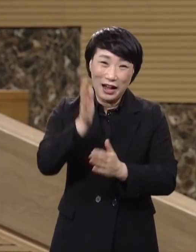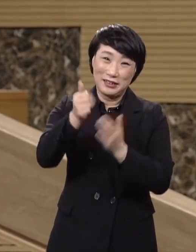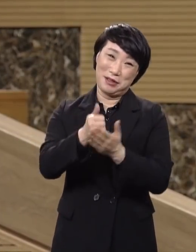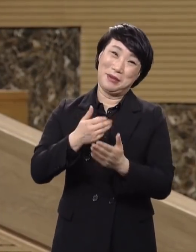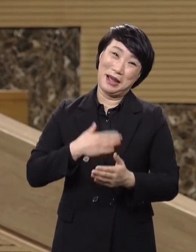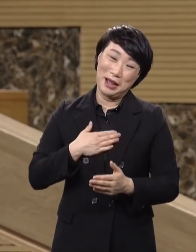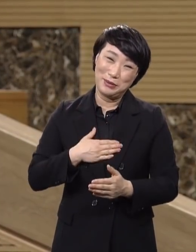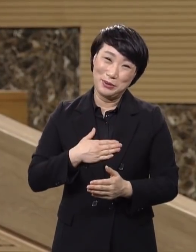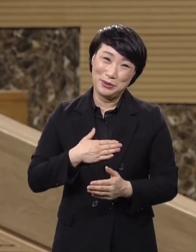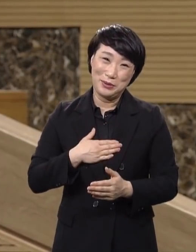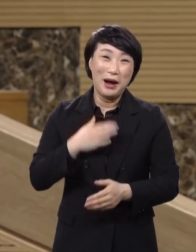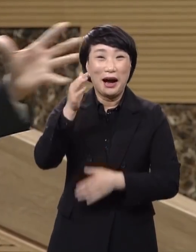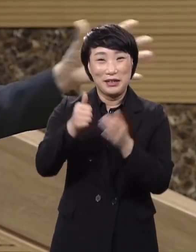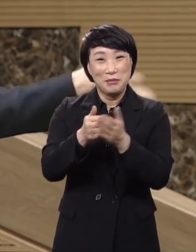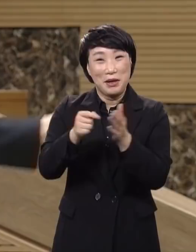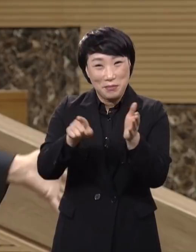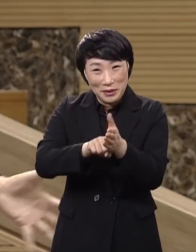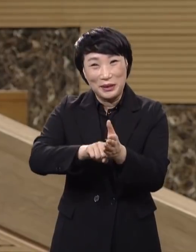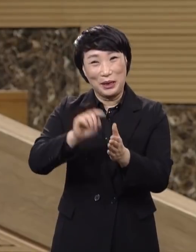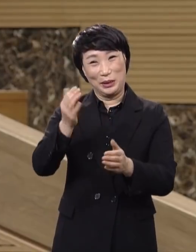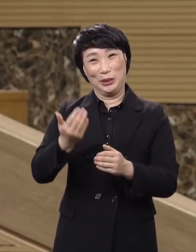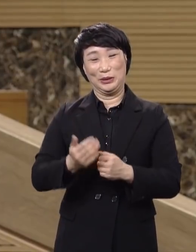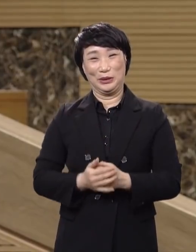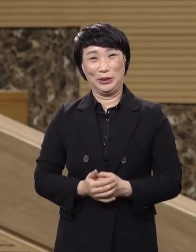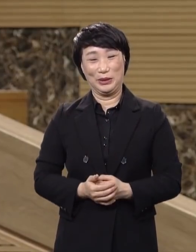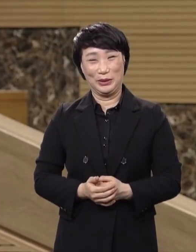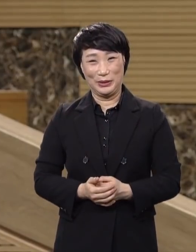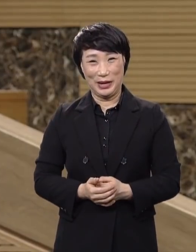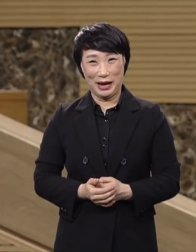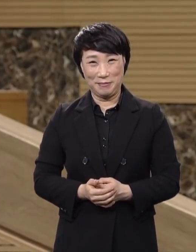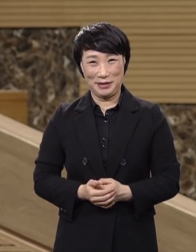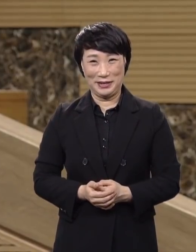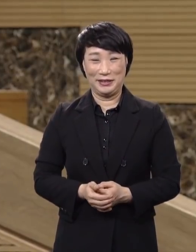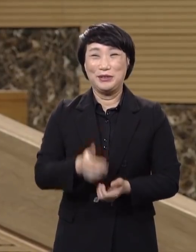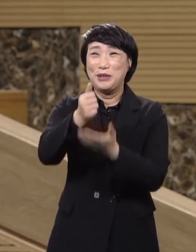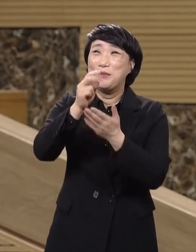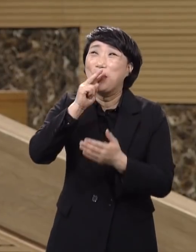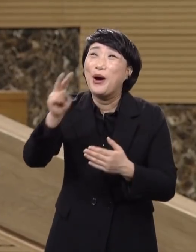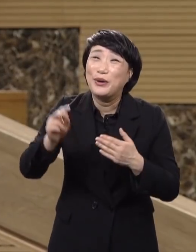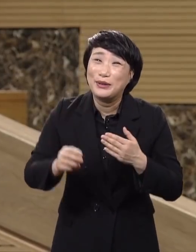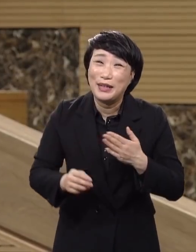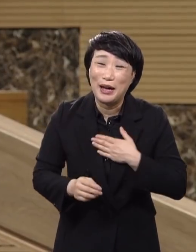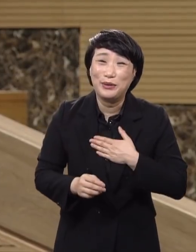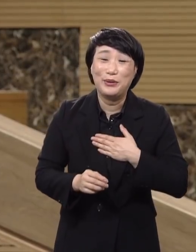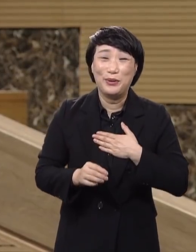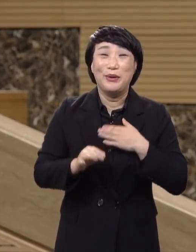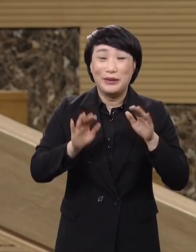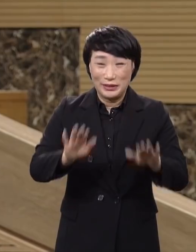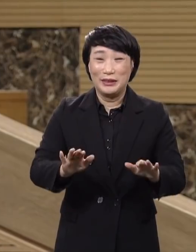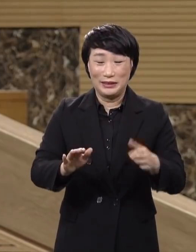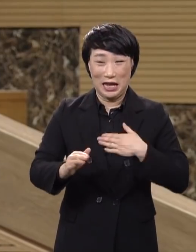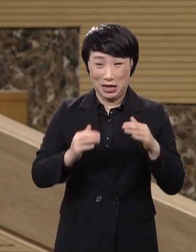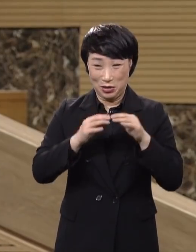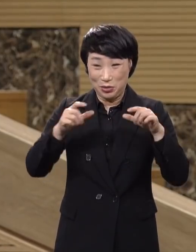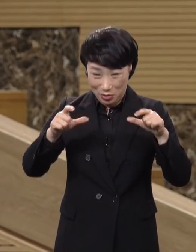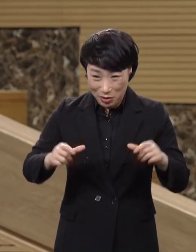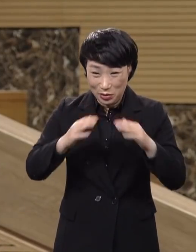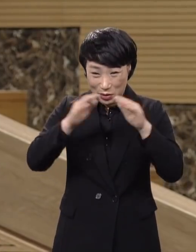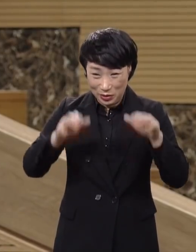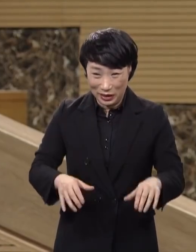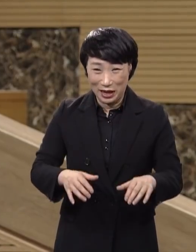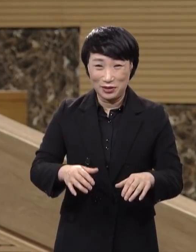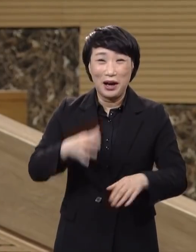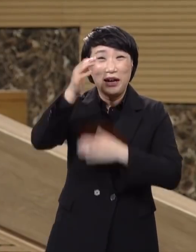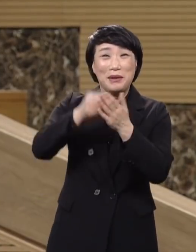알고 하나님을 믿게 되더라, 이 말입니다. 주여, 나도 이 시대에 우리 동네에서만이라도 그렇게